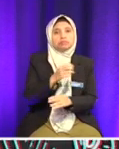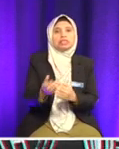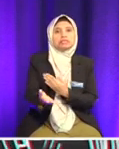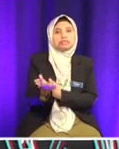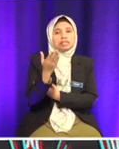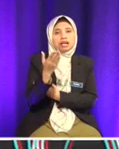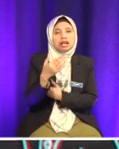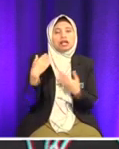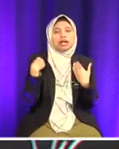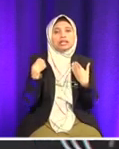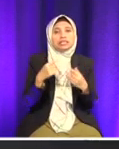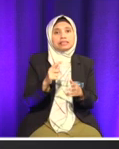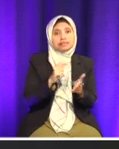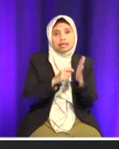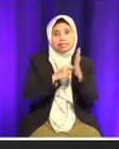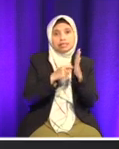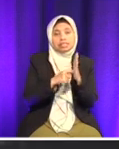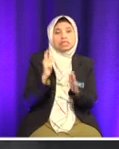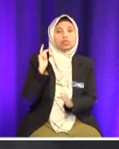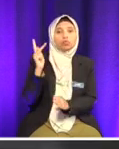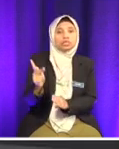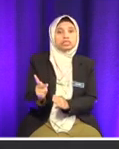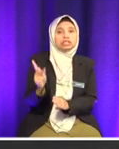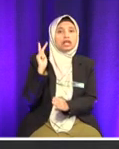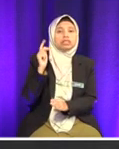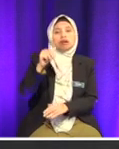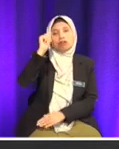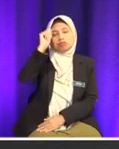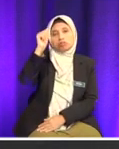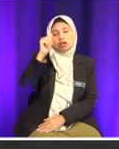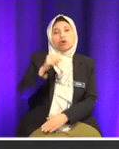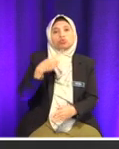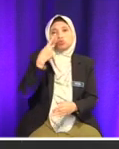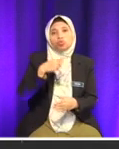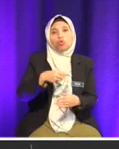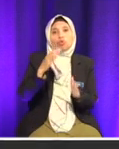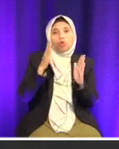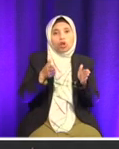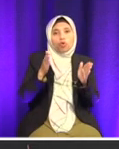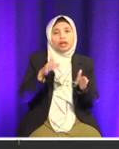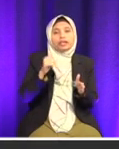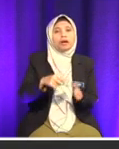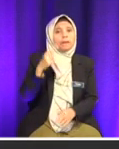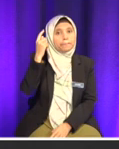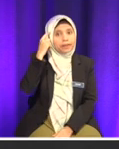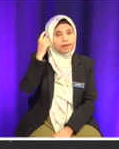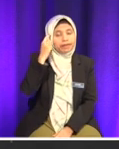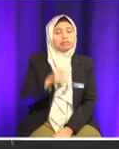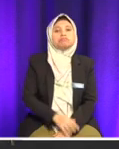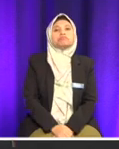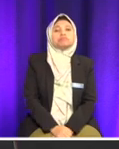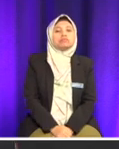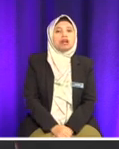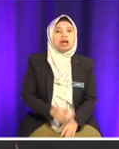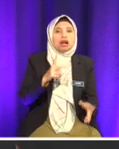kekuasaan Allah bagi orang yang bakal Alhamdulillah jawaban yang sangat baik ya